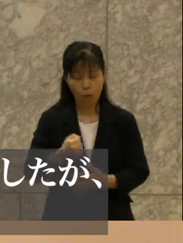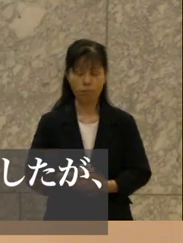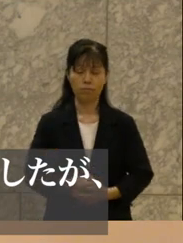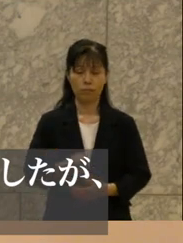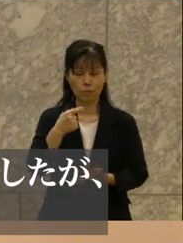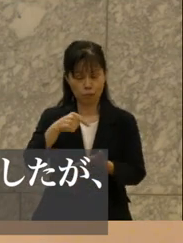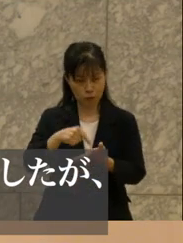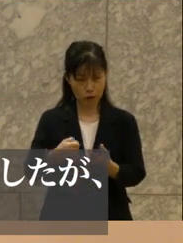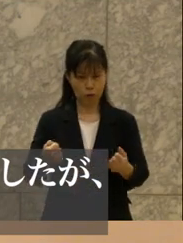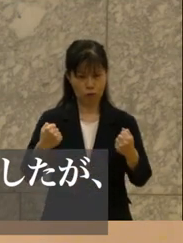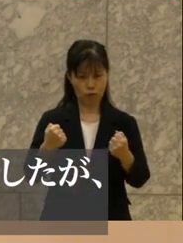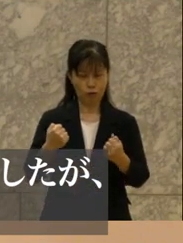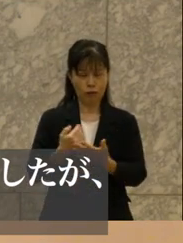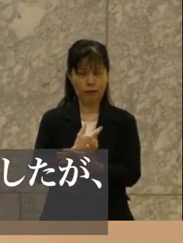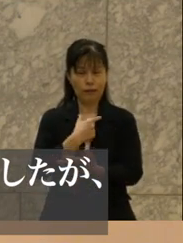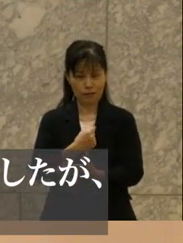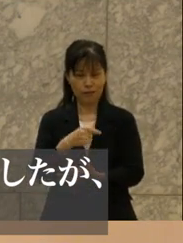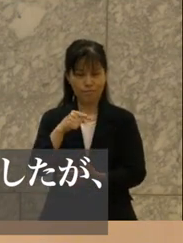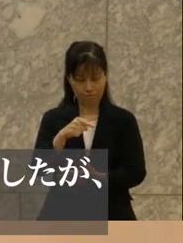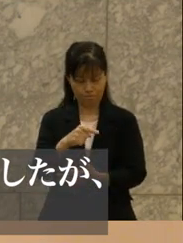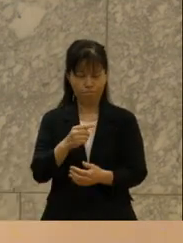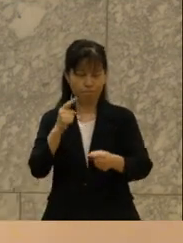シンプルに強くなるのみと最高を目指しています